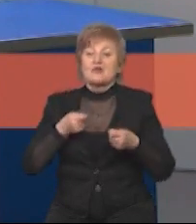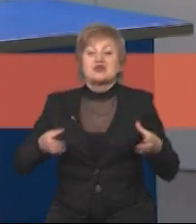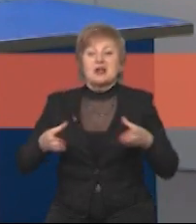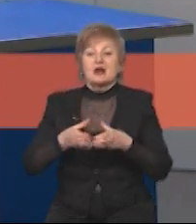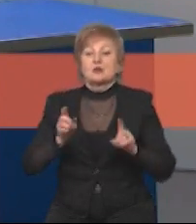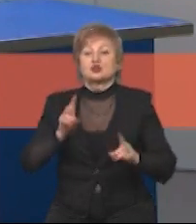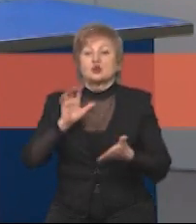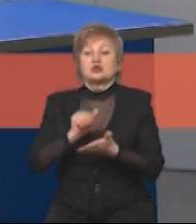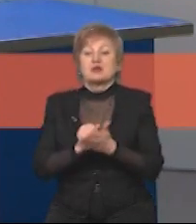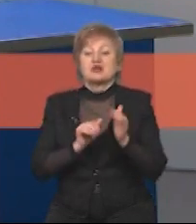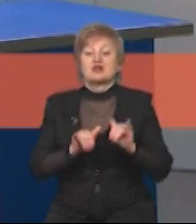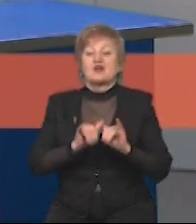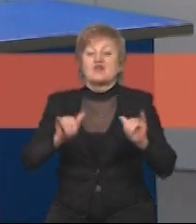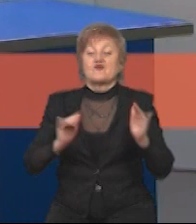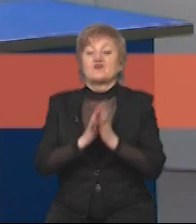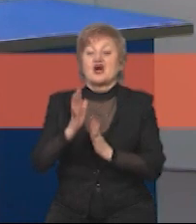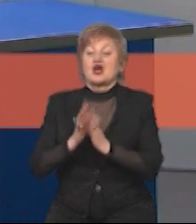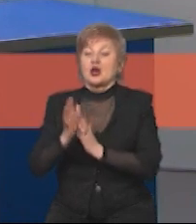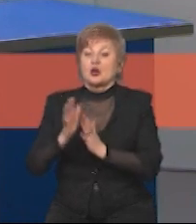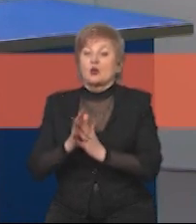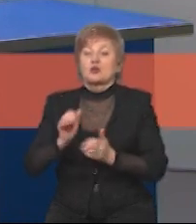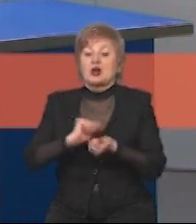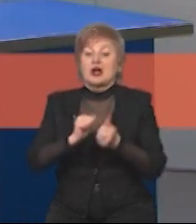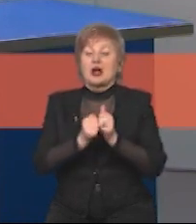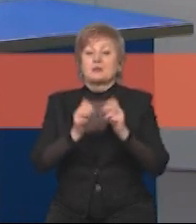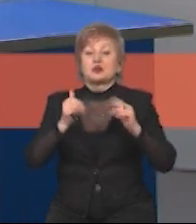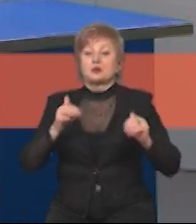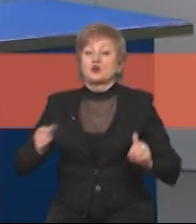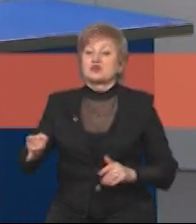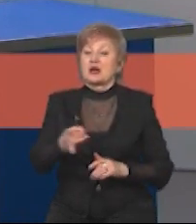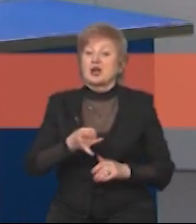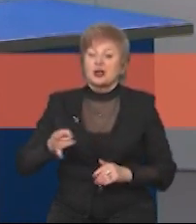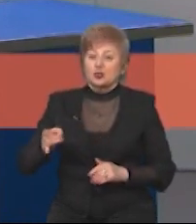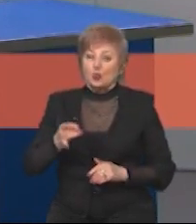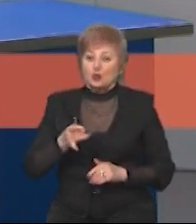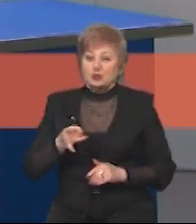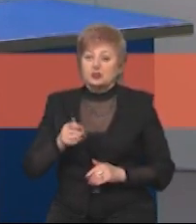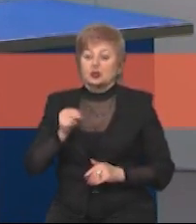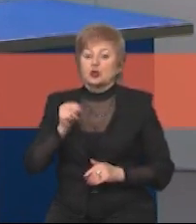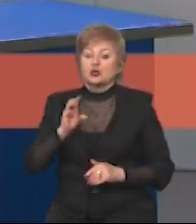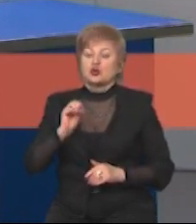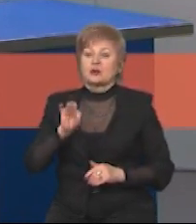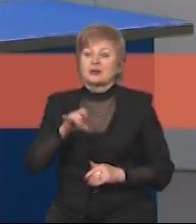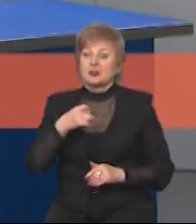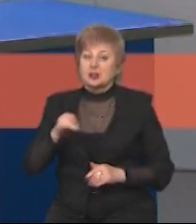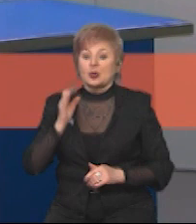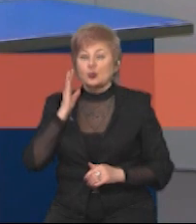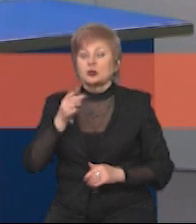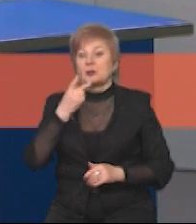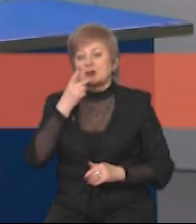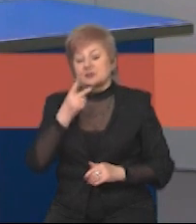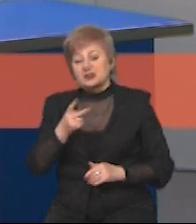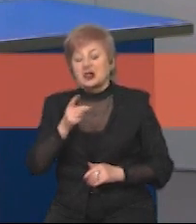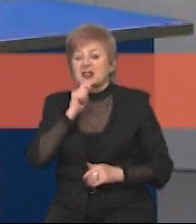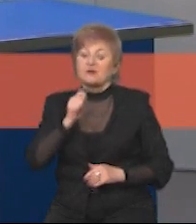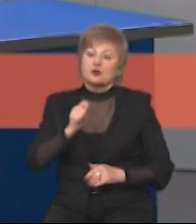що займається вирощуванням овочів у Кам'янсько-Дніпровському районі. Це Андрій Чорним. Будемо дивитися з ним інтерв'ю. Він